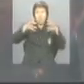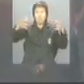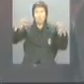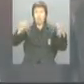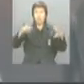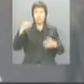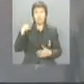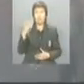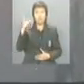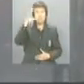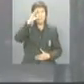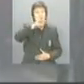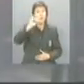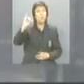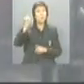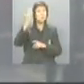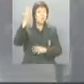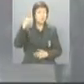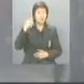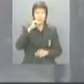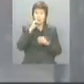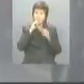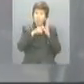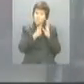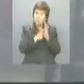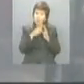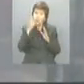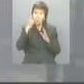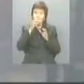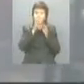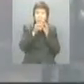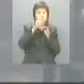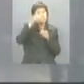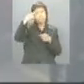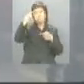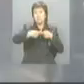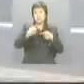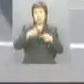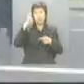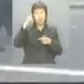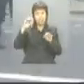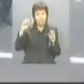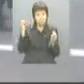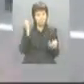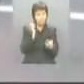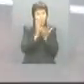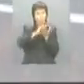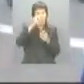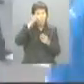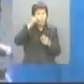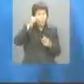นวันจันทร์ยังไม่มีใครบอกได้นะคะว่าสาเหตุเกิดจากอะไรกันแน่แต่ว่าก็สร้างความเสียหายหนักกว่าวันที่ผ่านมา